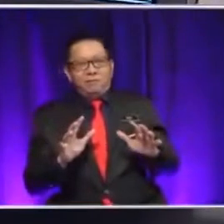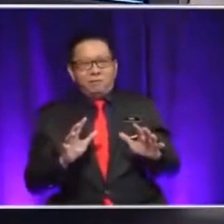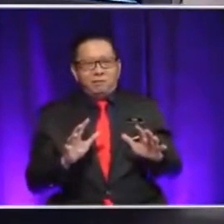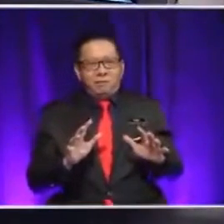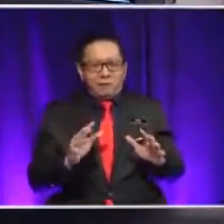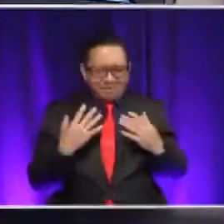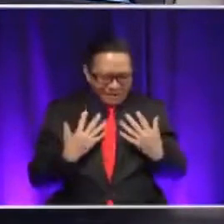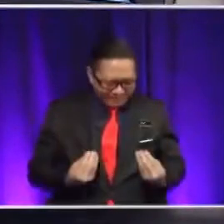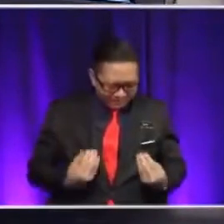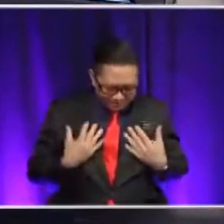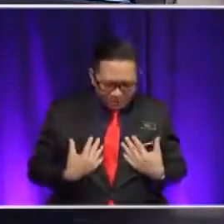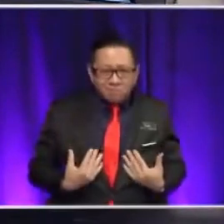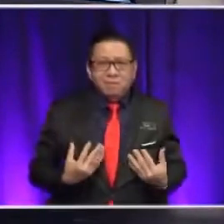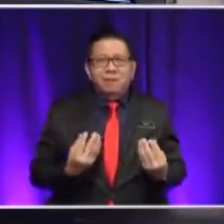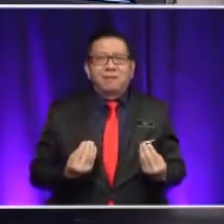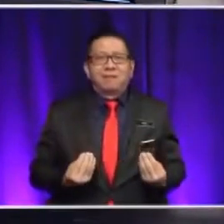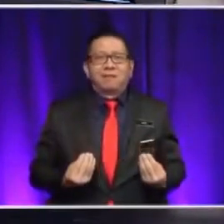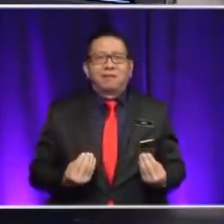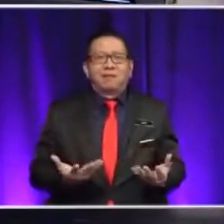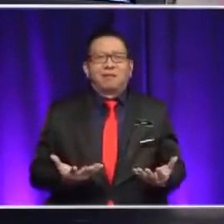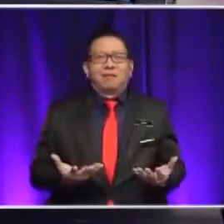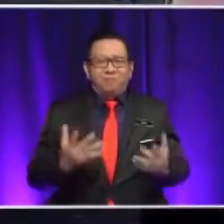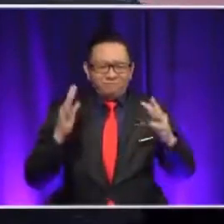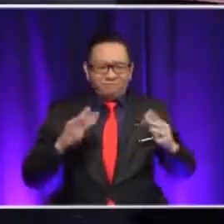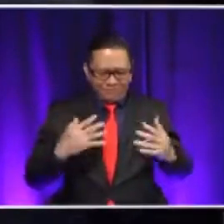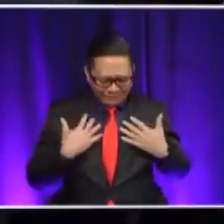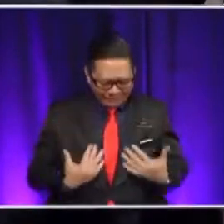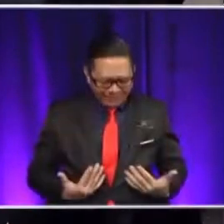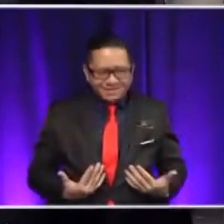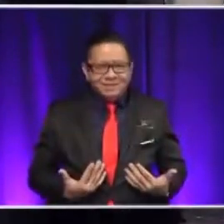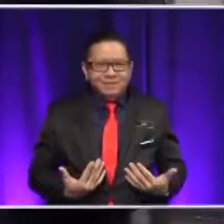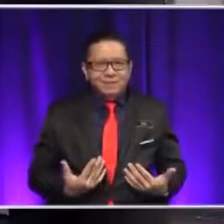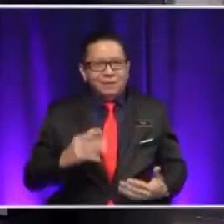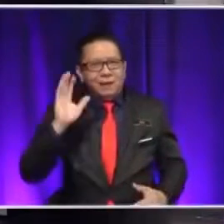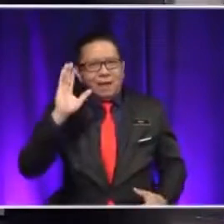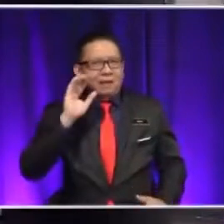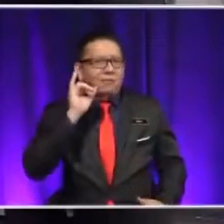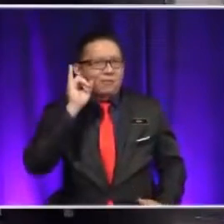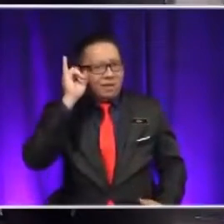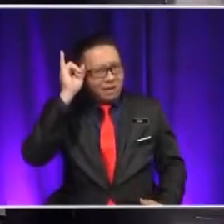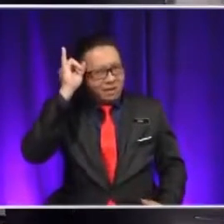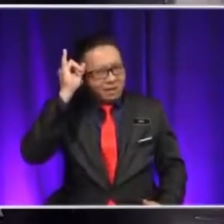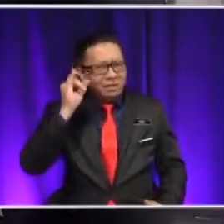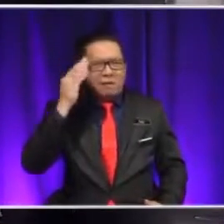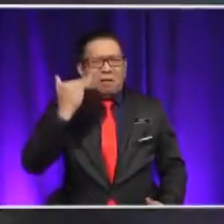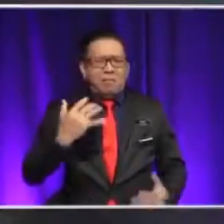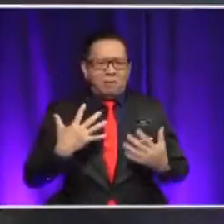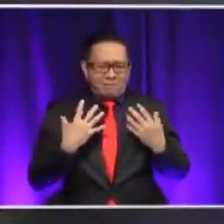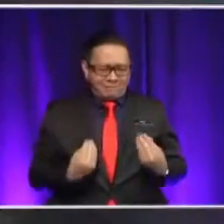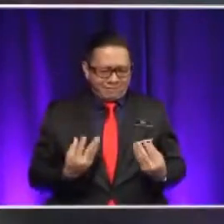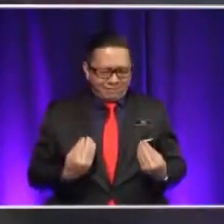Wah basah lagi dalam hujan Cepu Cia Ibu Ratu sego aku basah